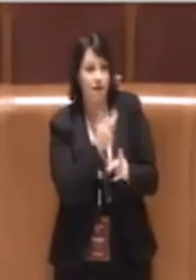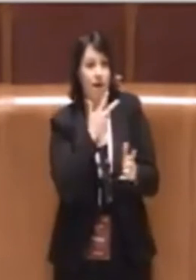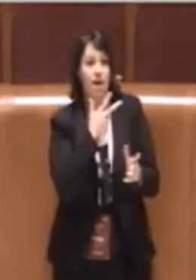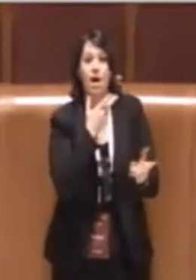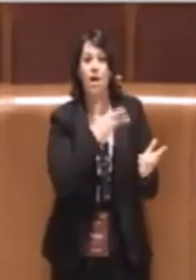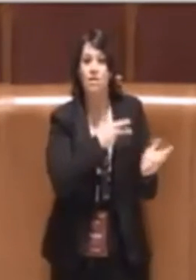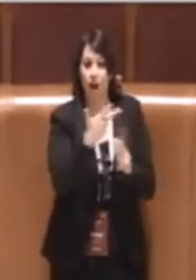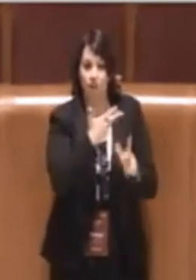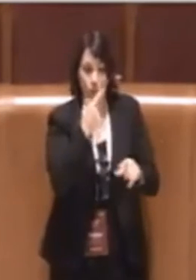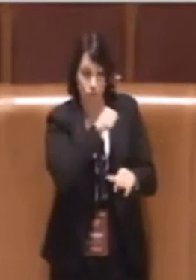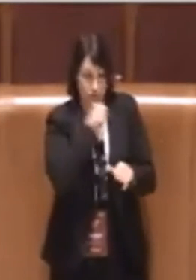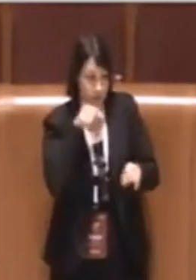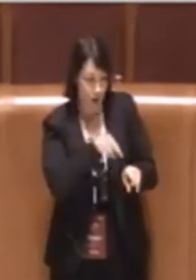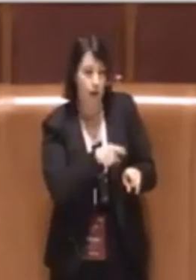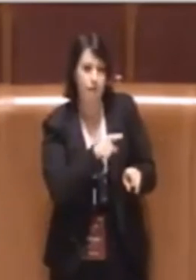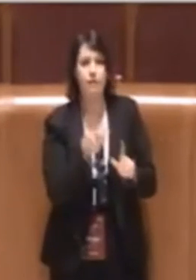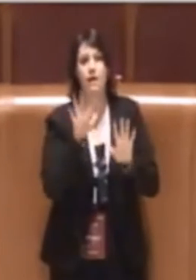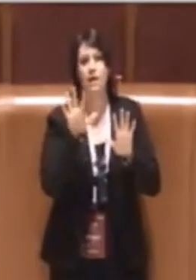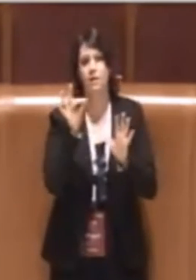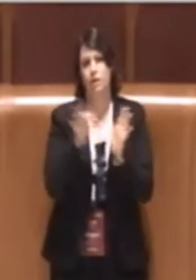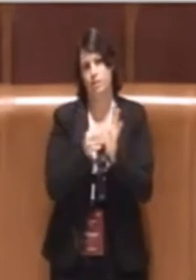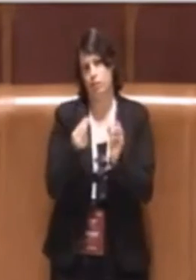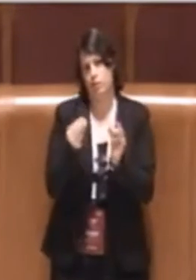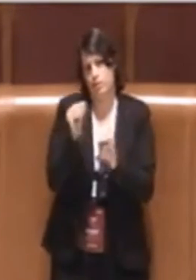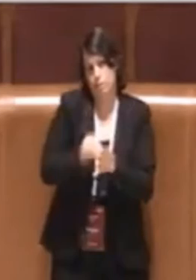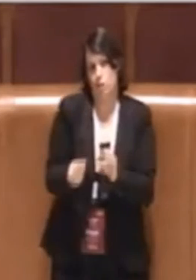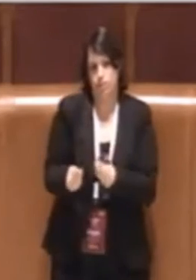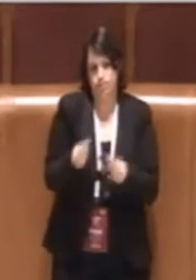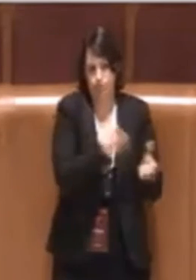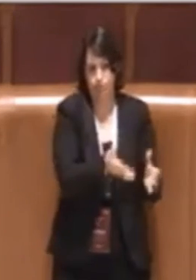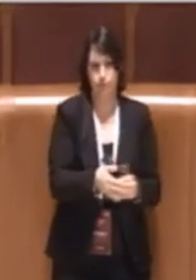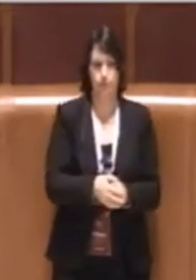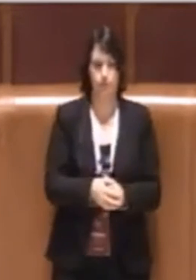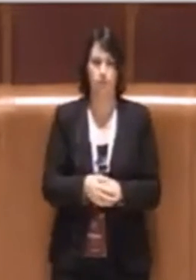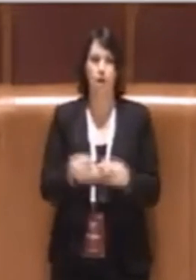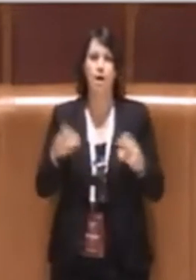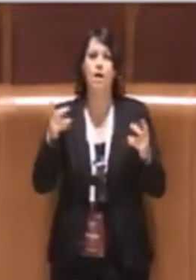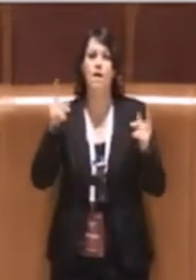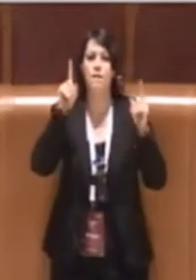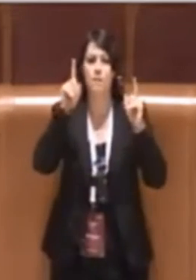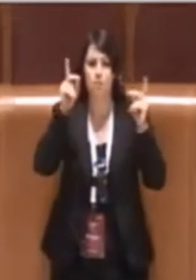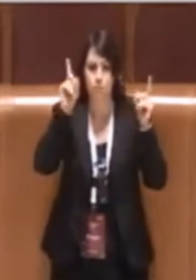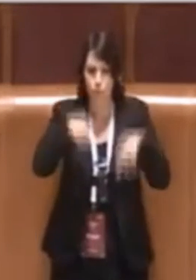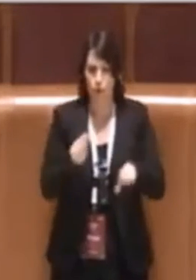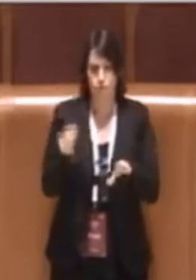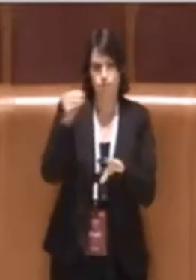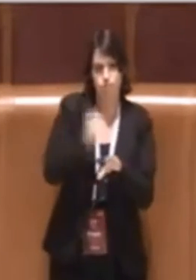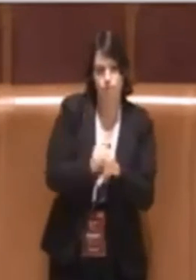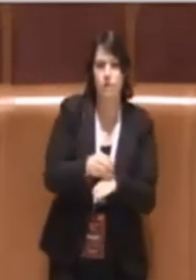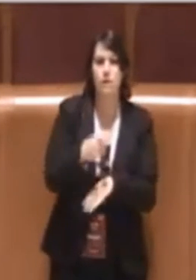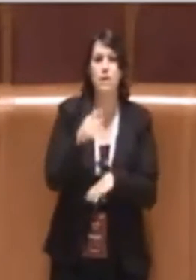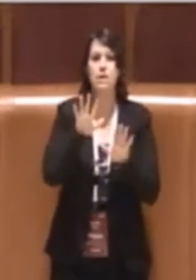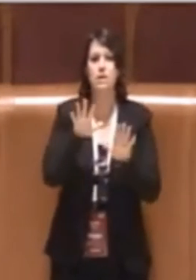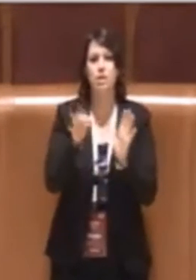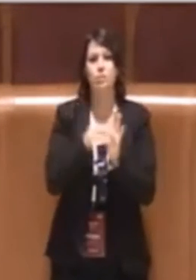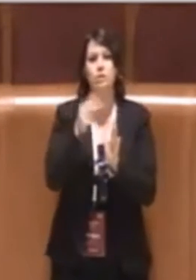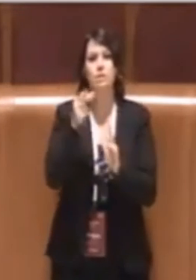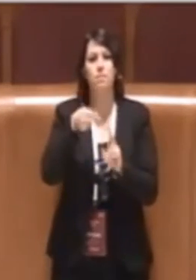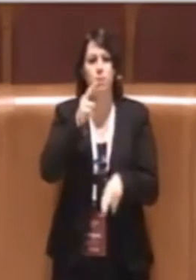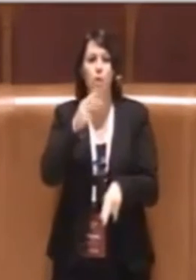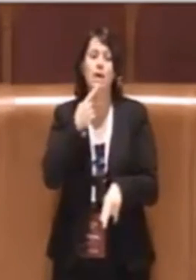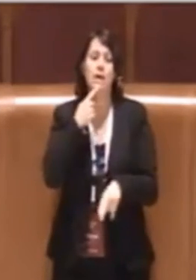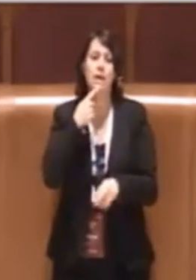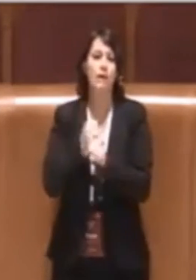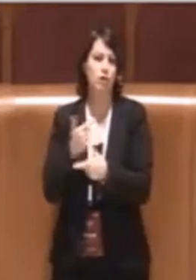le polemiche che ho sentito negli ultimi giorni, anche 10 punti in più per chi non ha lavoro. Quindi in egual misura, sempre